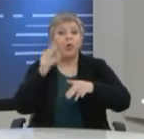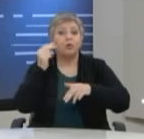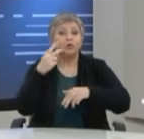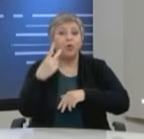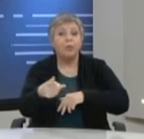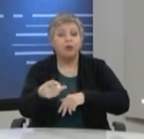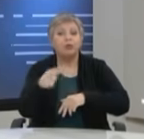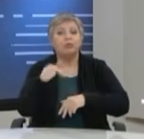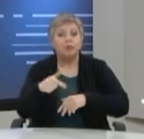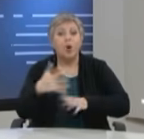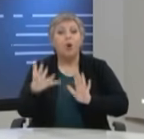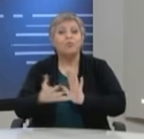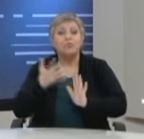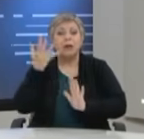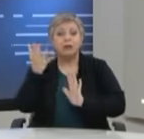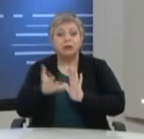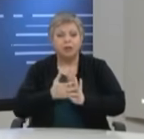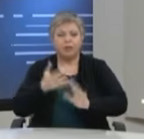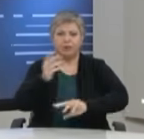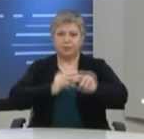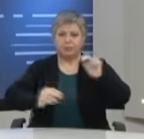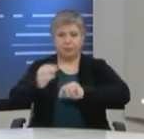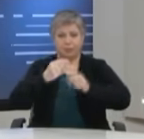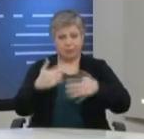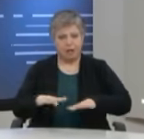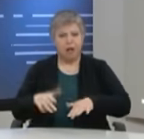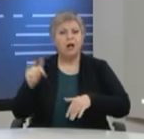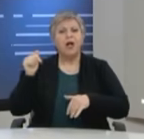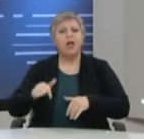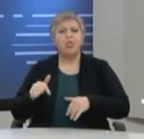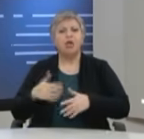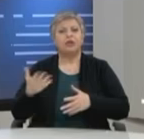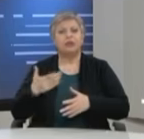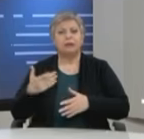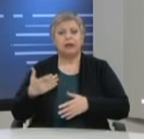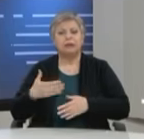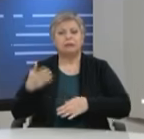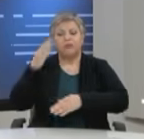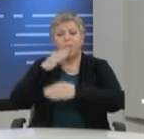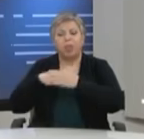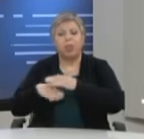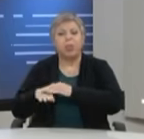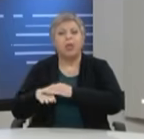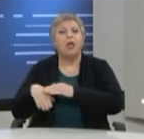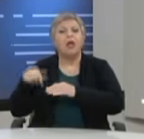5 φορές. Εδώ στείνατε σκευωρίες στα υπόγεια του Μαξίμου για να διχάσετε την